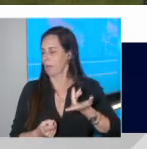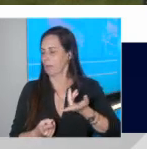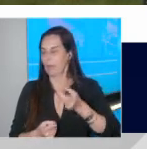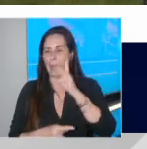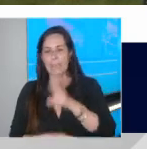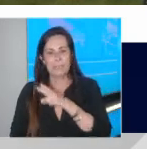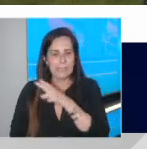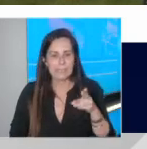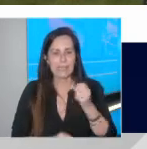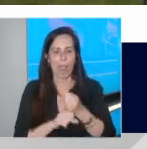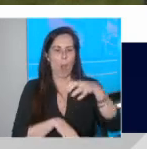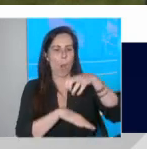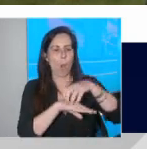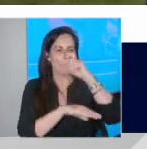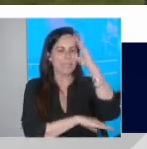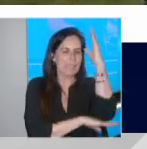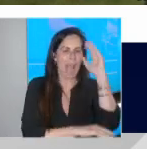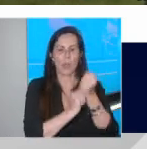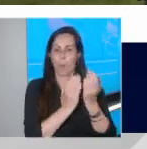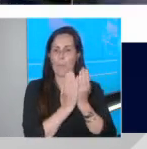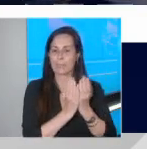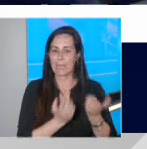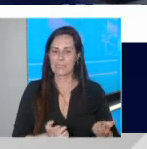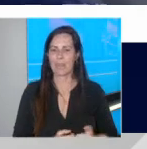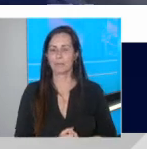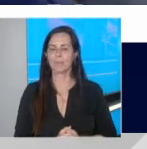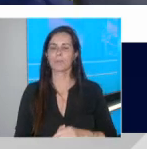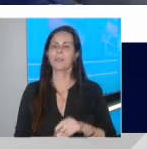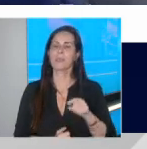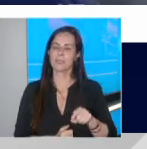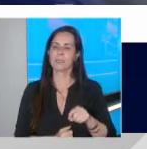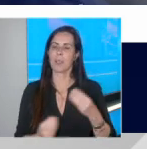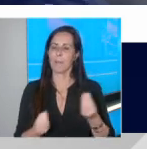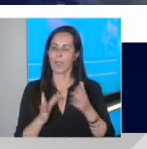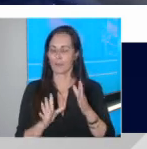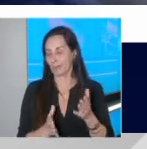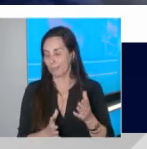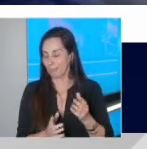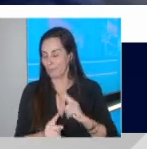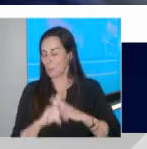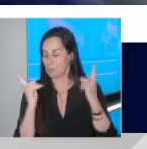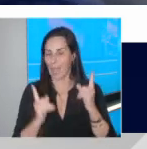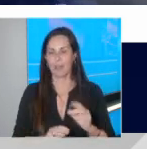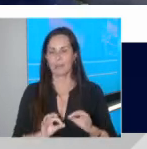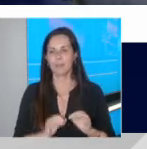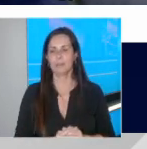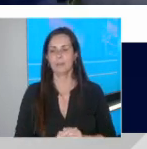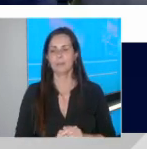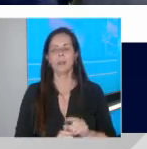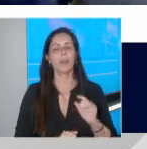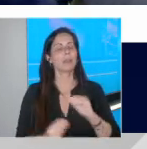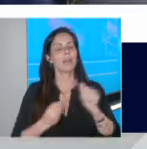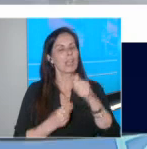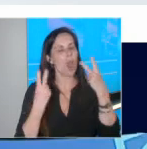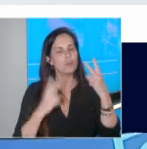אם זה כנסייה, מסגד או בית כנסת. אז זה אני חושב משהו מאוד אירוני, אבל באמת כמו אמרת, המילת